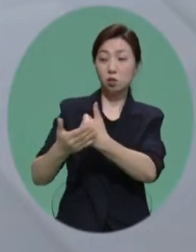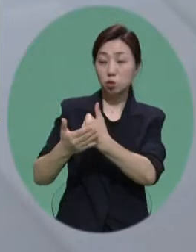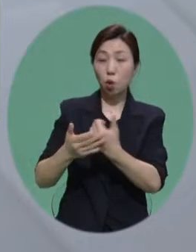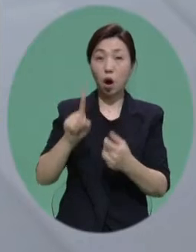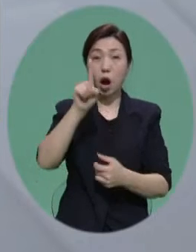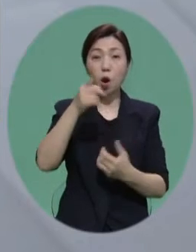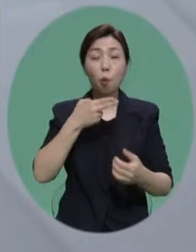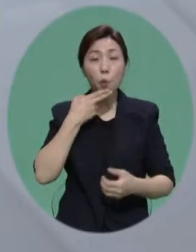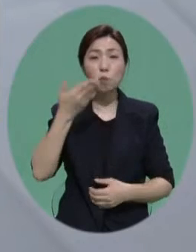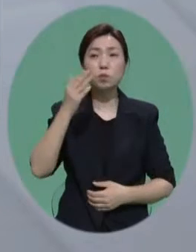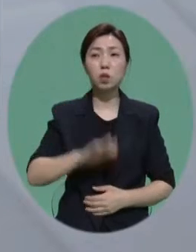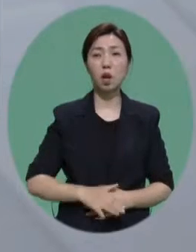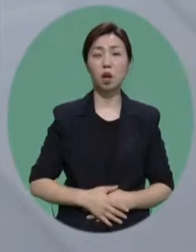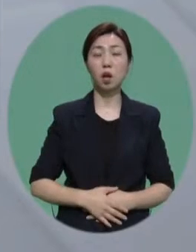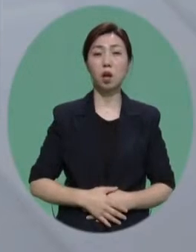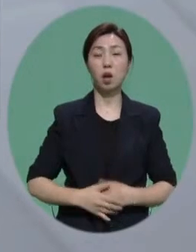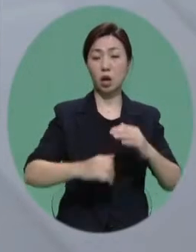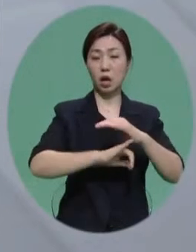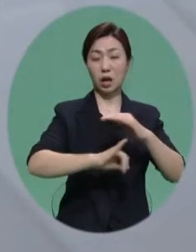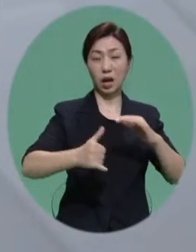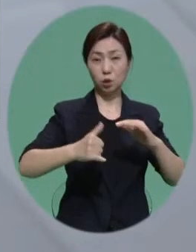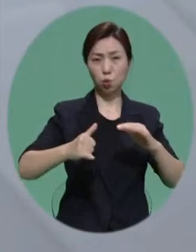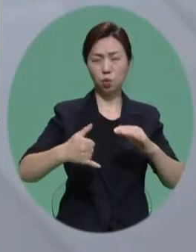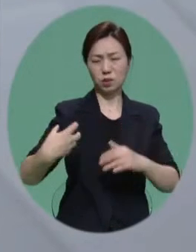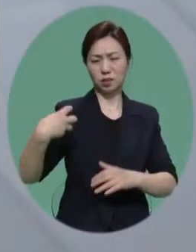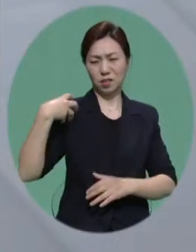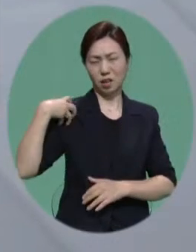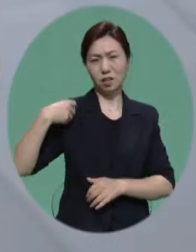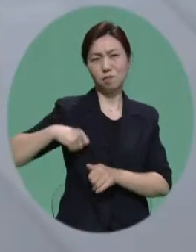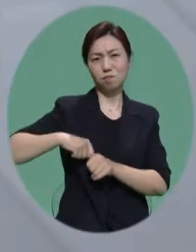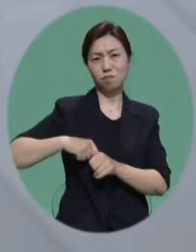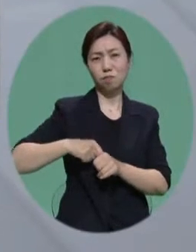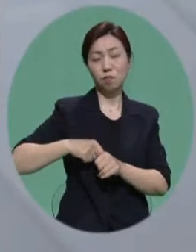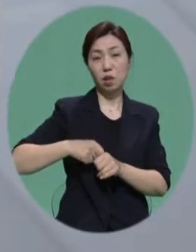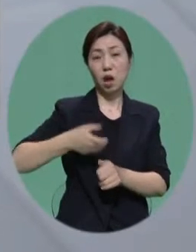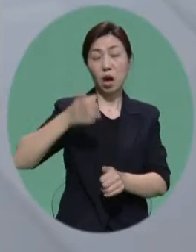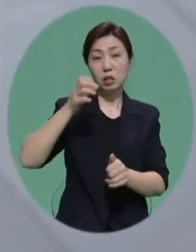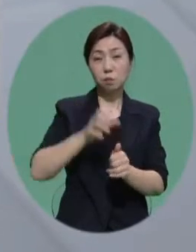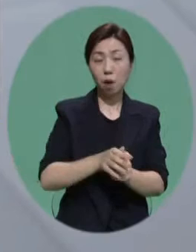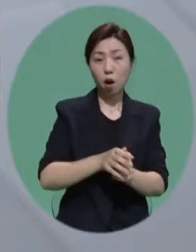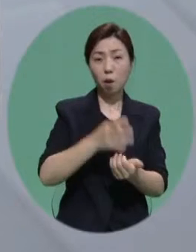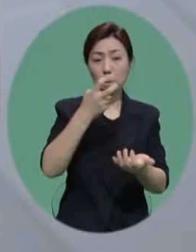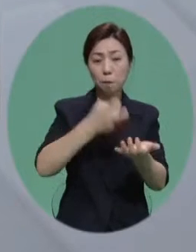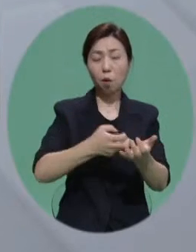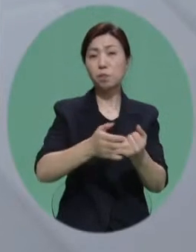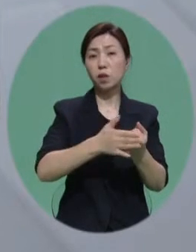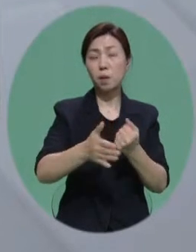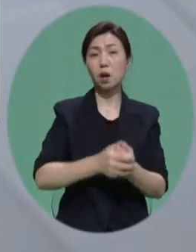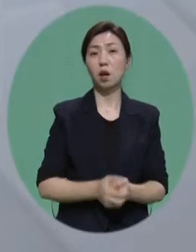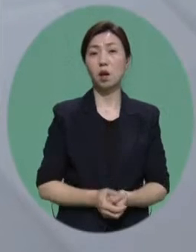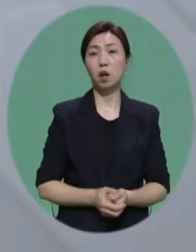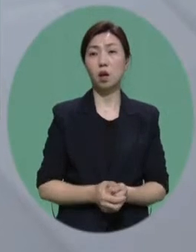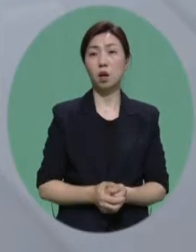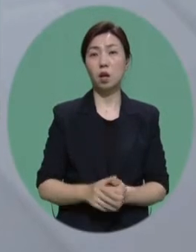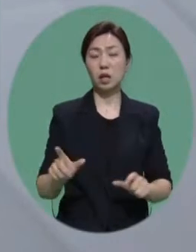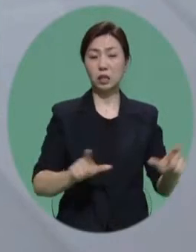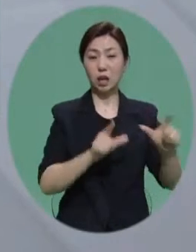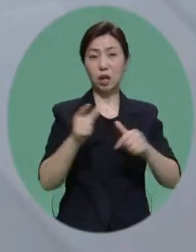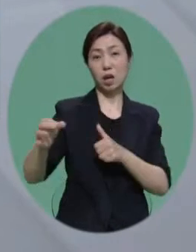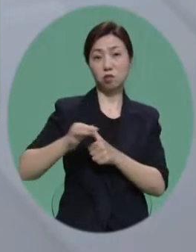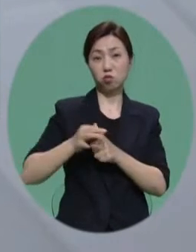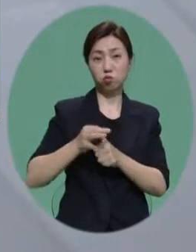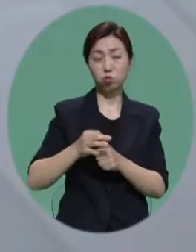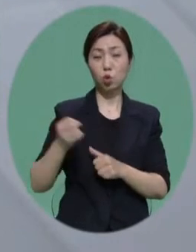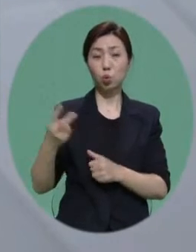보니까 이 부양 의무자 기준 때문에 제대로 받아야 될 생계 교 * 하든지 또는 의료급여 를 받지